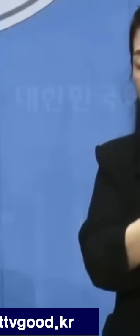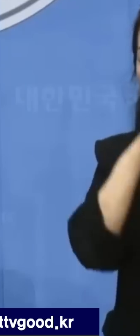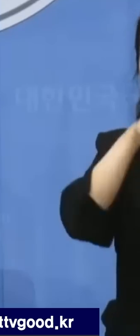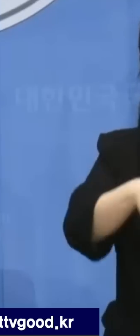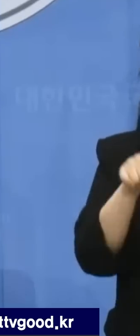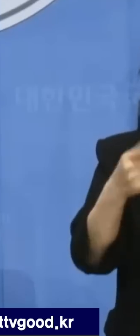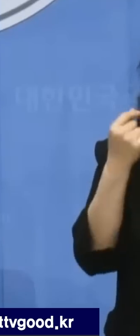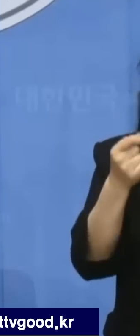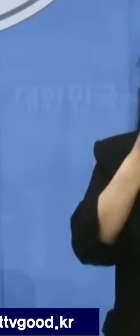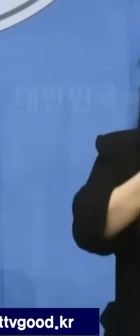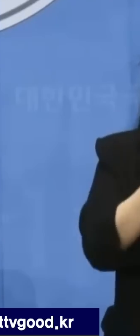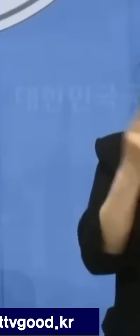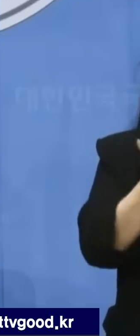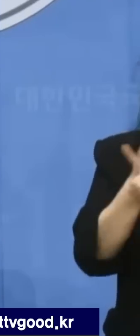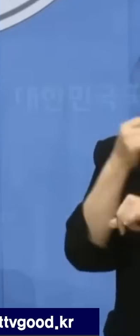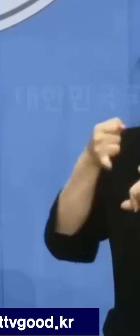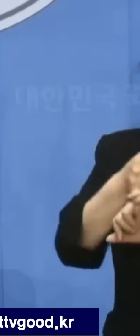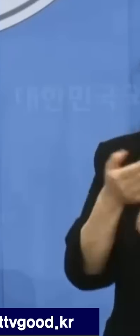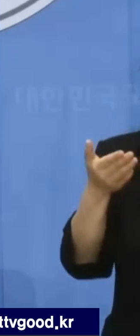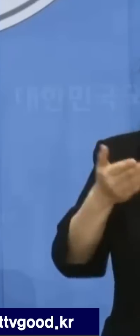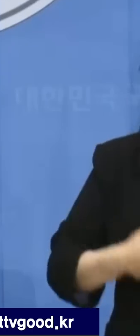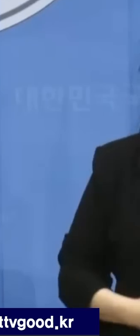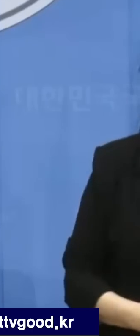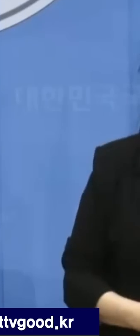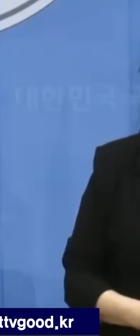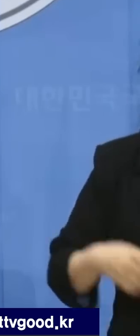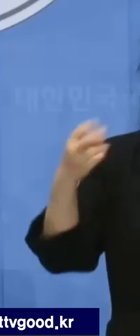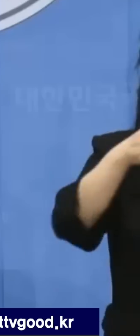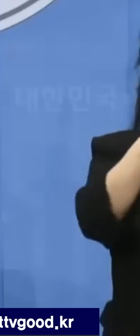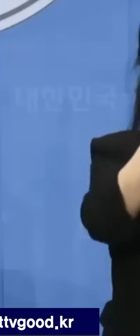비민주적인 전당대의 룰부터 뜯어고치겠습니다. 둘째,